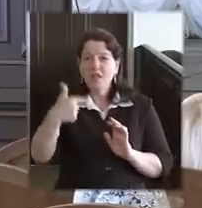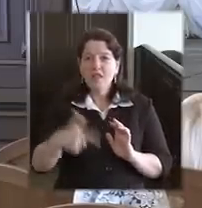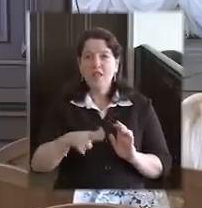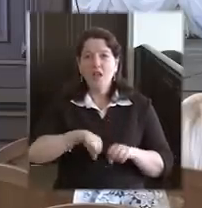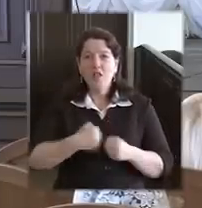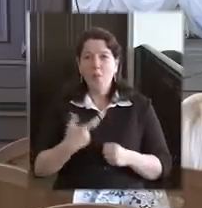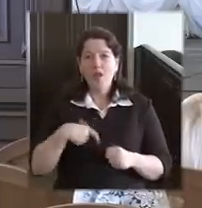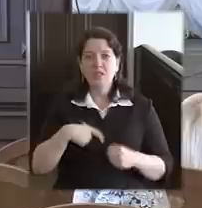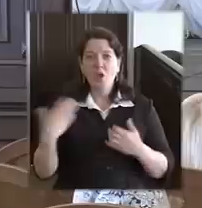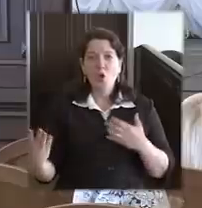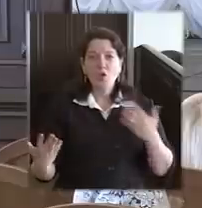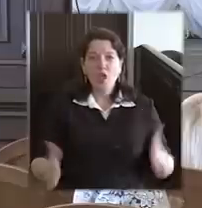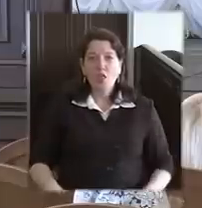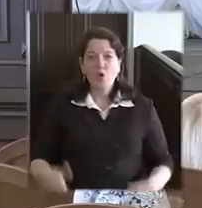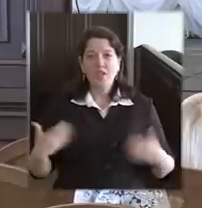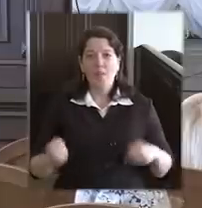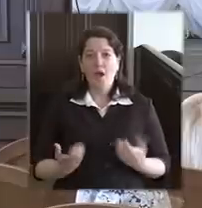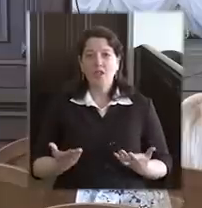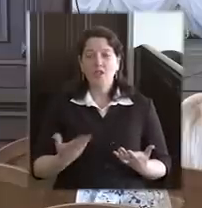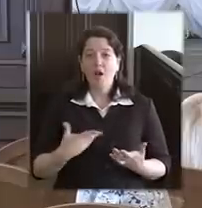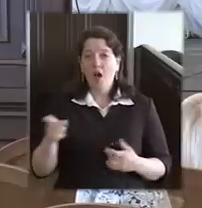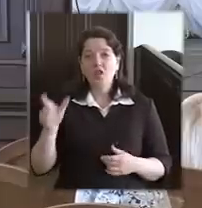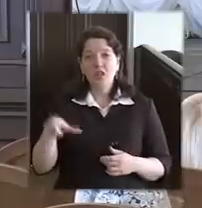прыгай. Прыгнул.